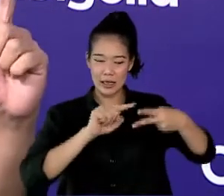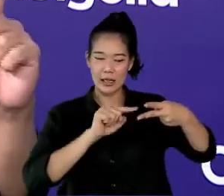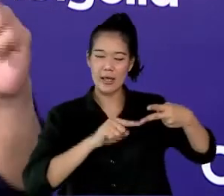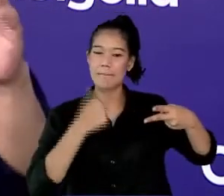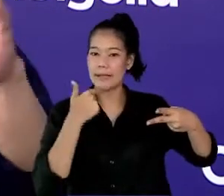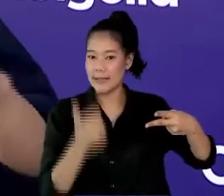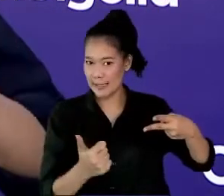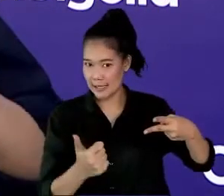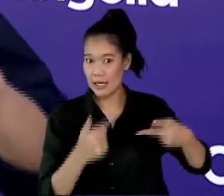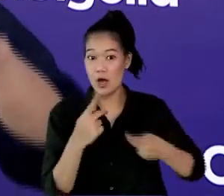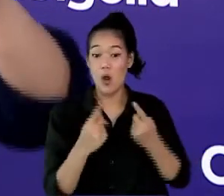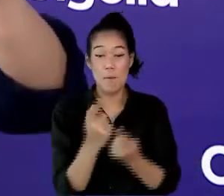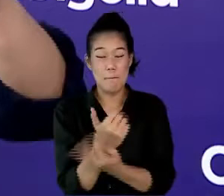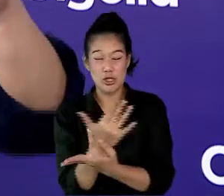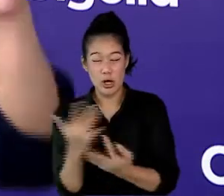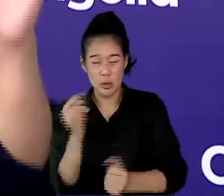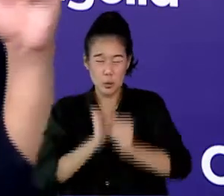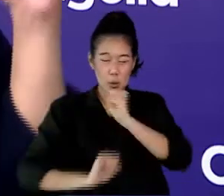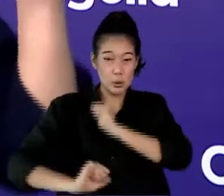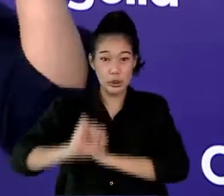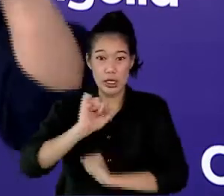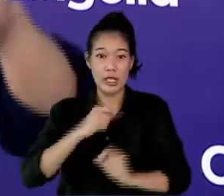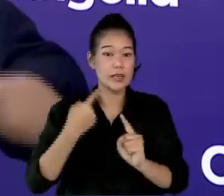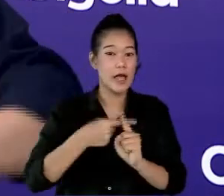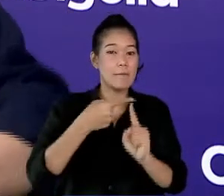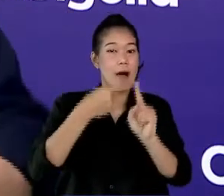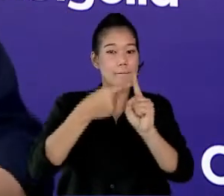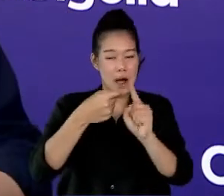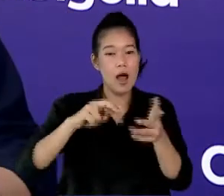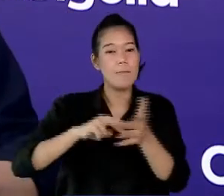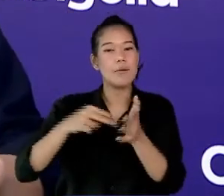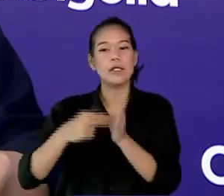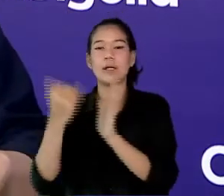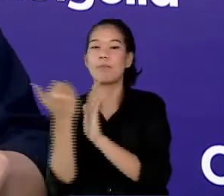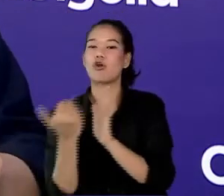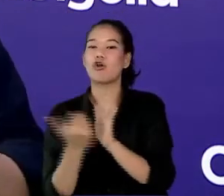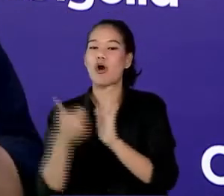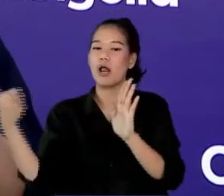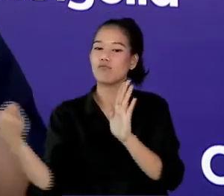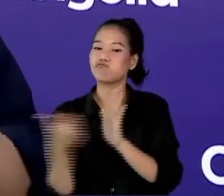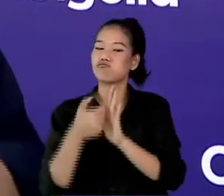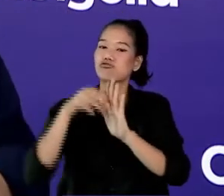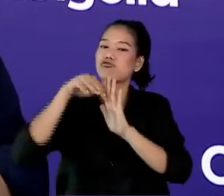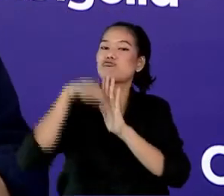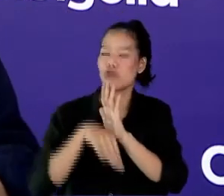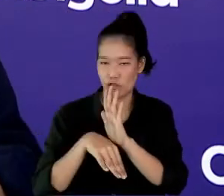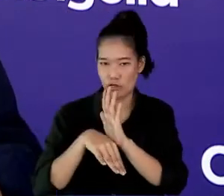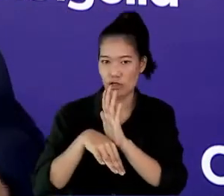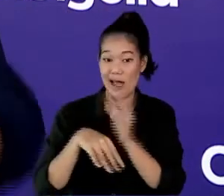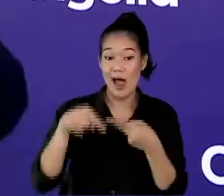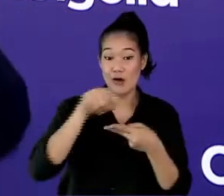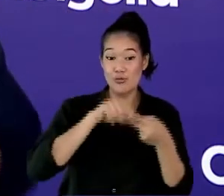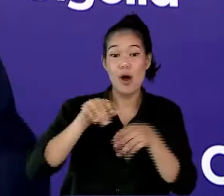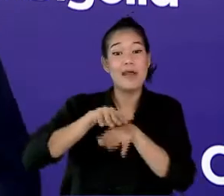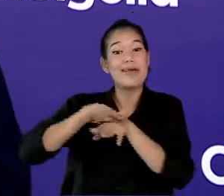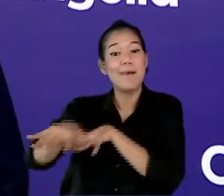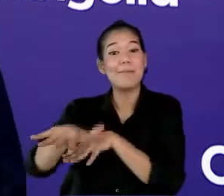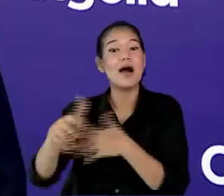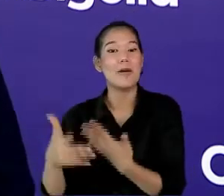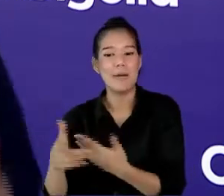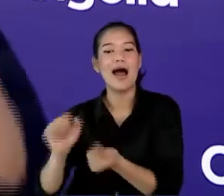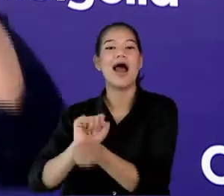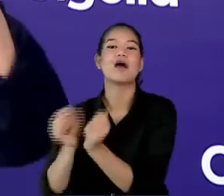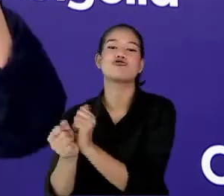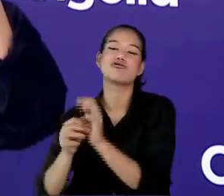biasanya ketika mobilitas penduduk meningkat, itu diikuti oleh penurunan kepatuhan protokol kesehatan. Dampaknya itu ke peningkatan